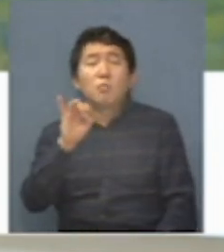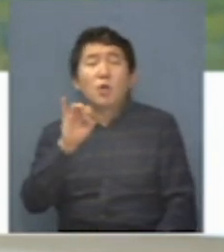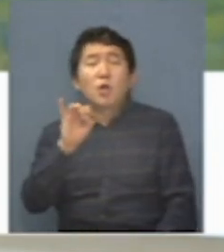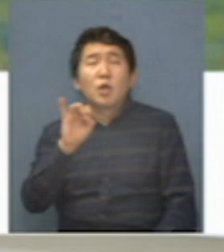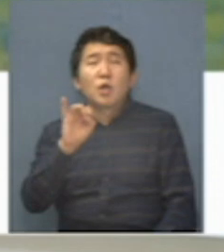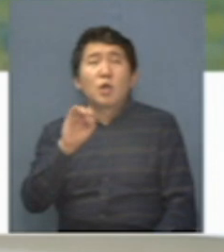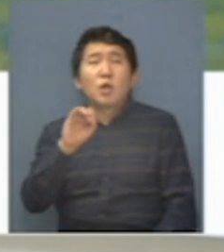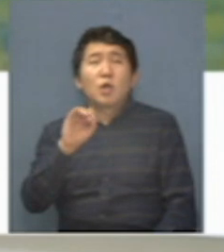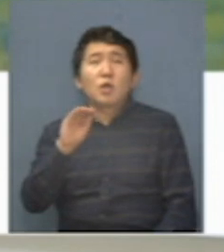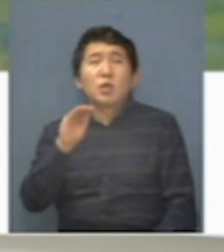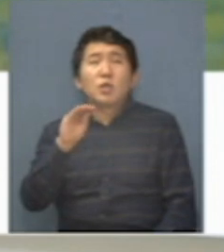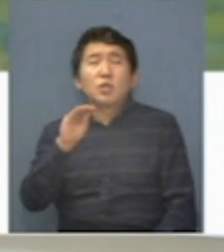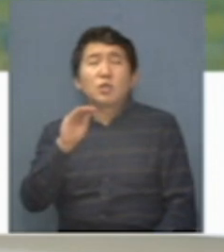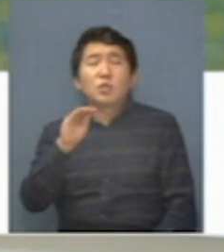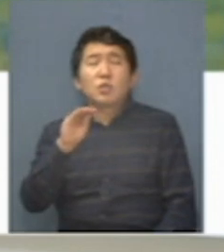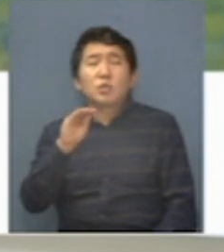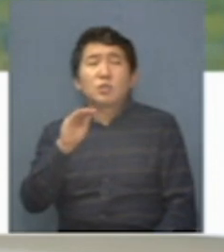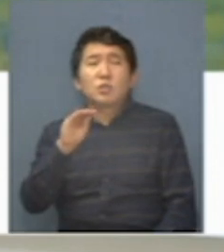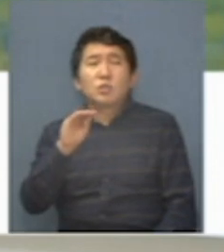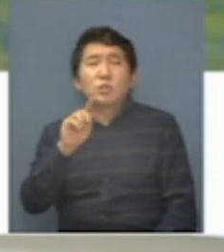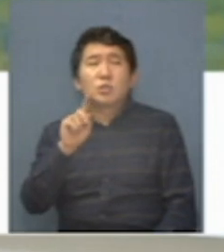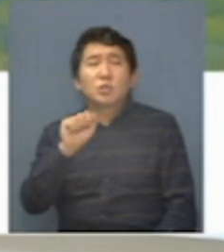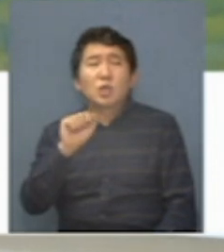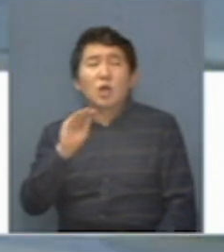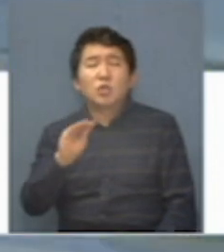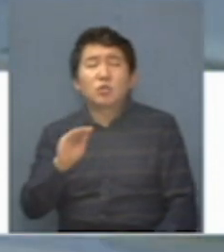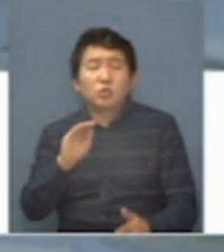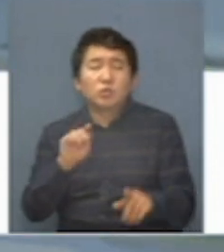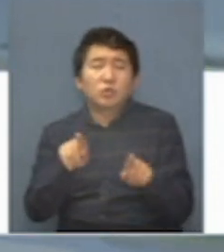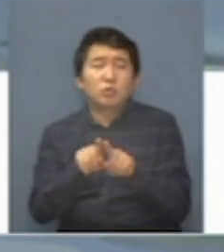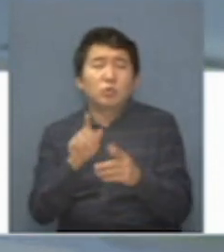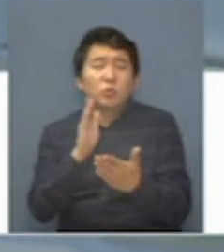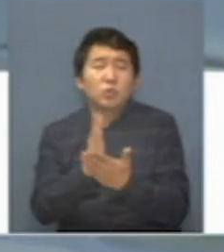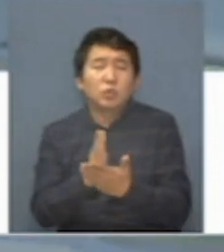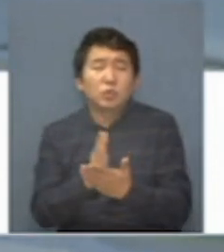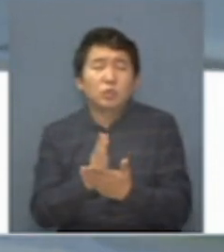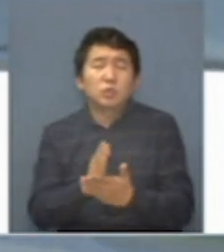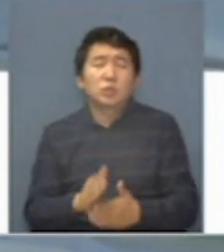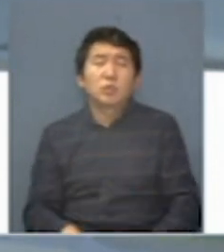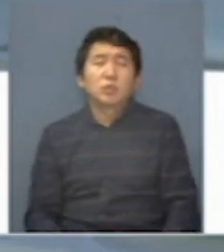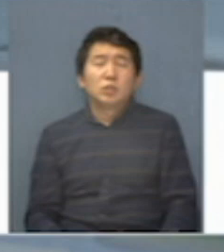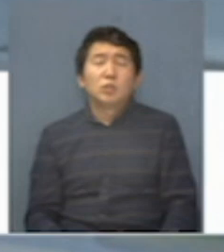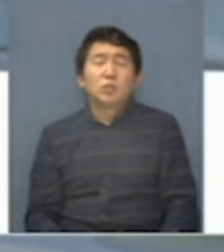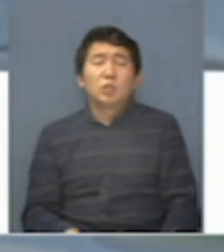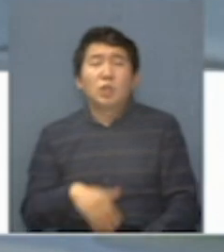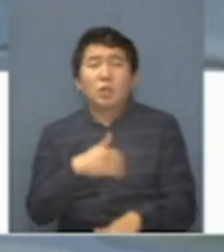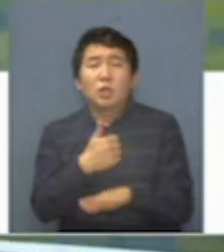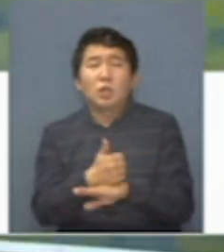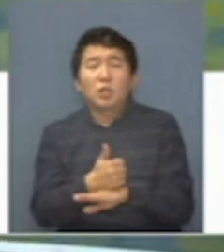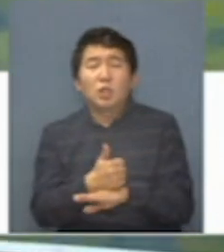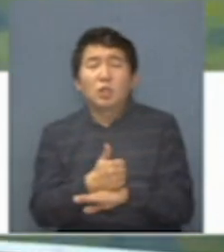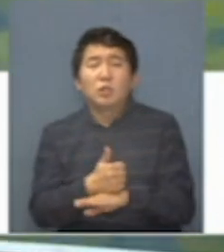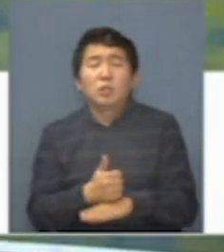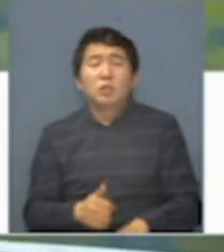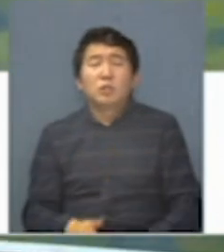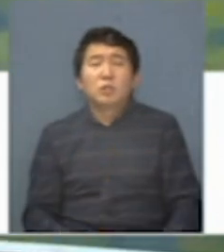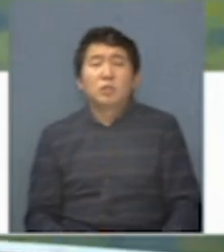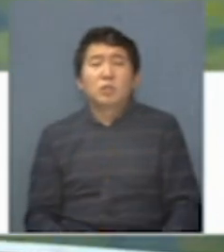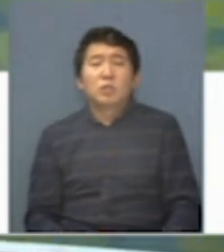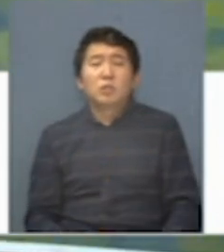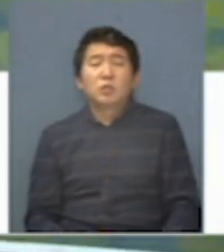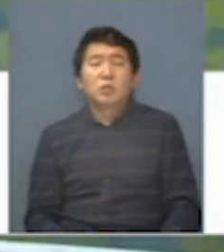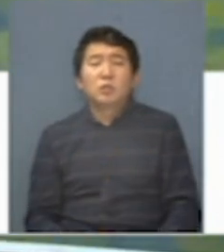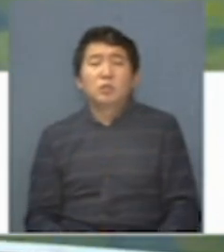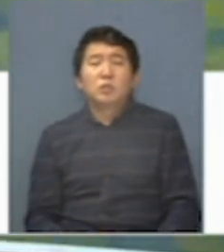пейзаж. Есть и сюжетные работы бытового жанра, и портреты. И самое главное, члены Жангыру – это